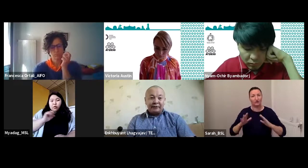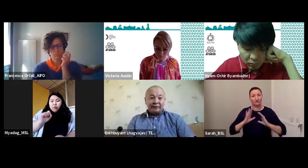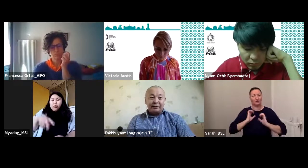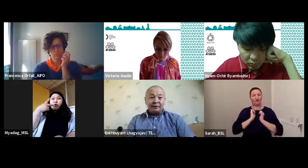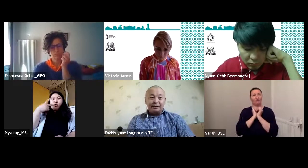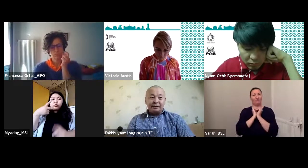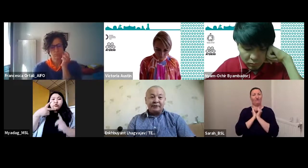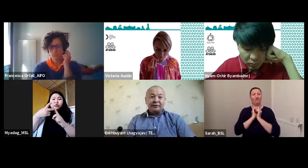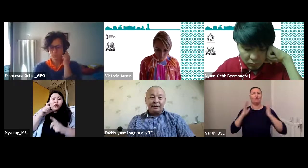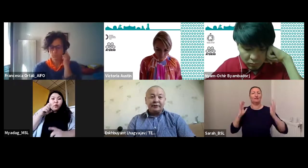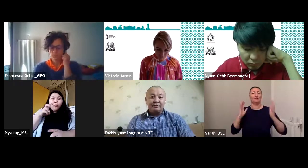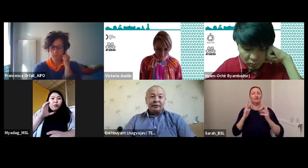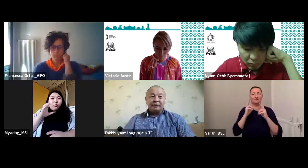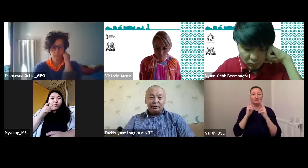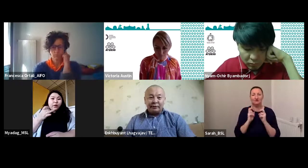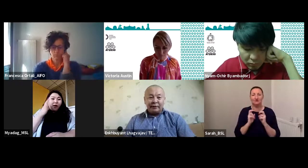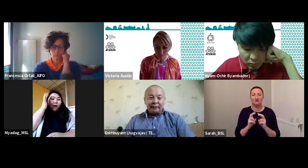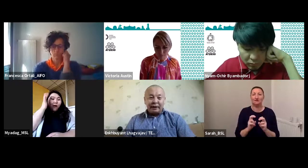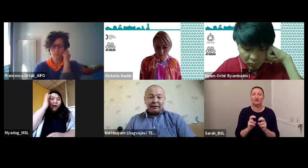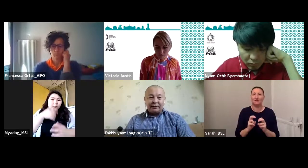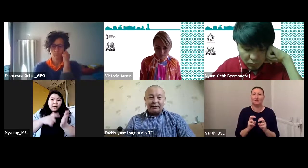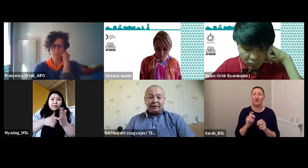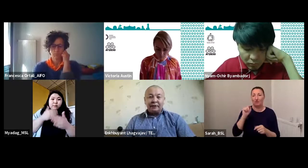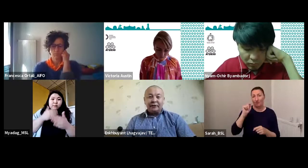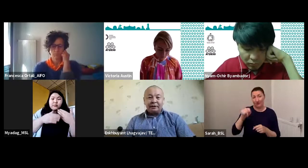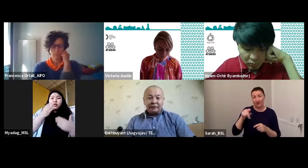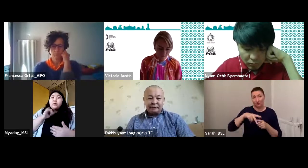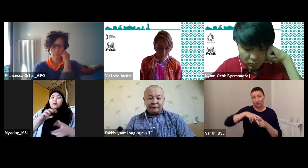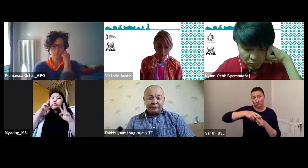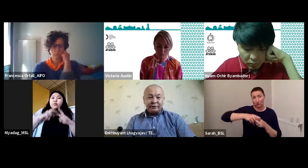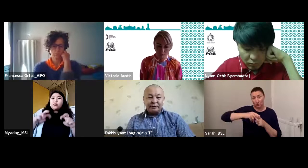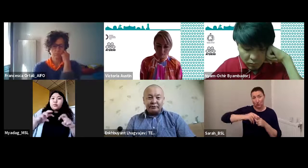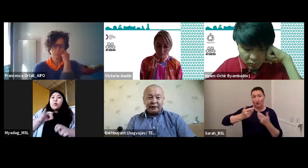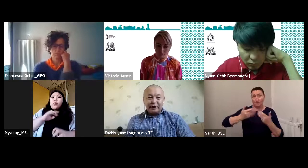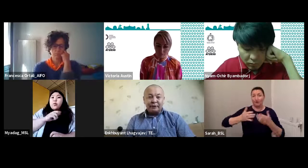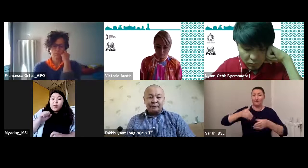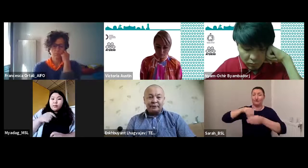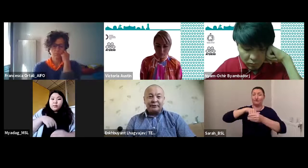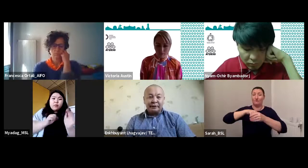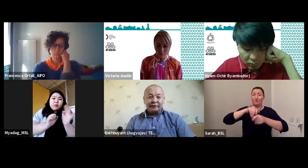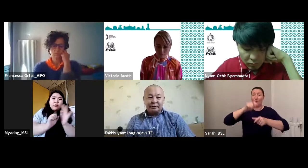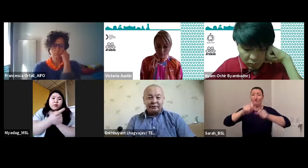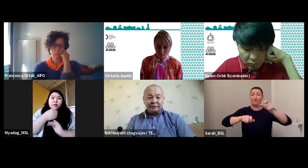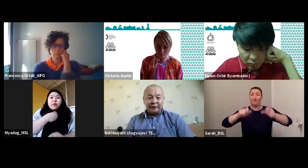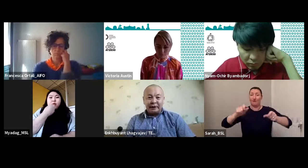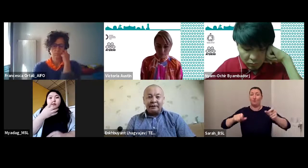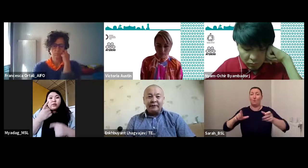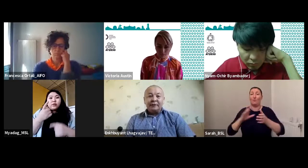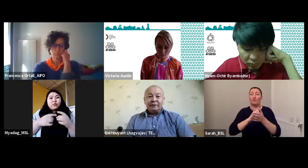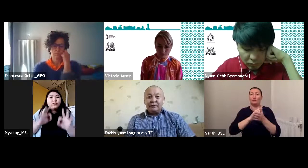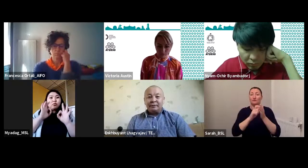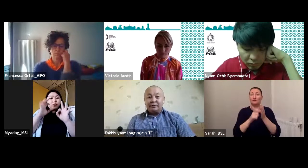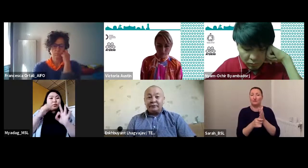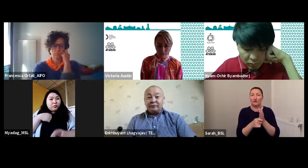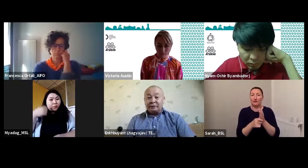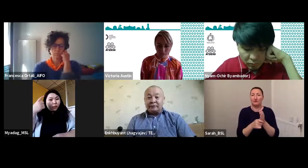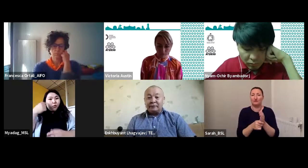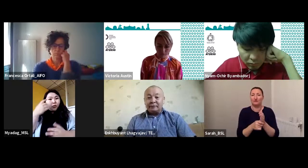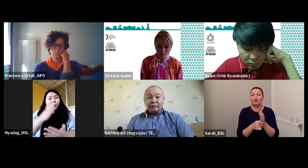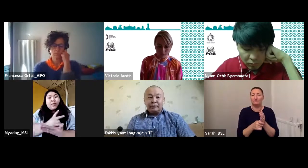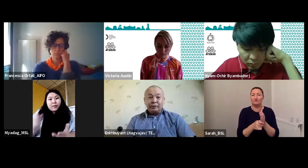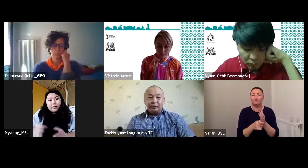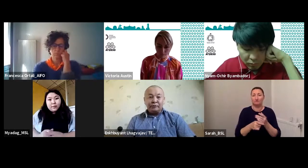аргаар хийгдсэн ийм судалгаа юм а гэдгийг энэ дээр онцолж хэлэх зүйтэй гэж би бол ингэж бодож байна. Тэгэхээр бид нар